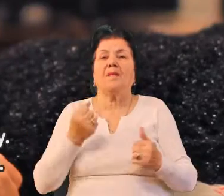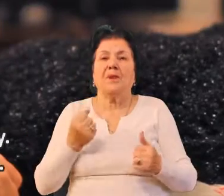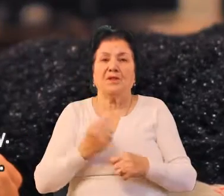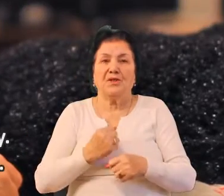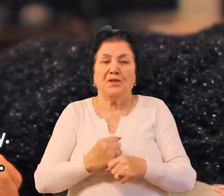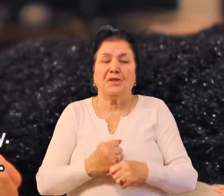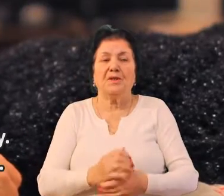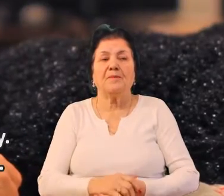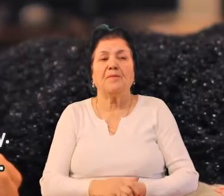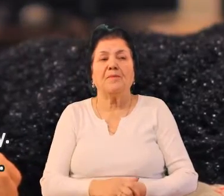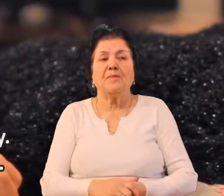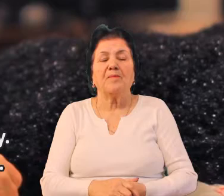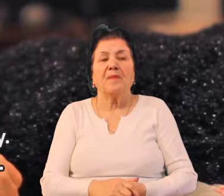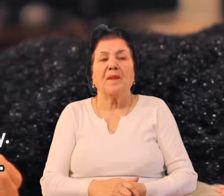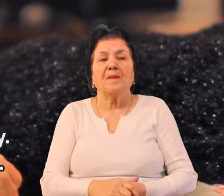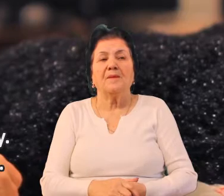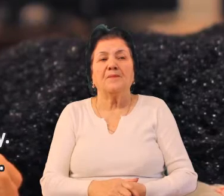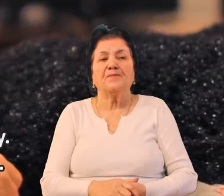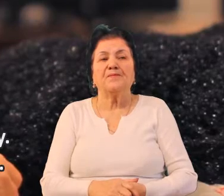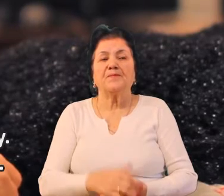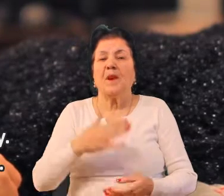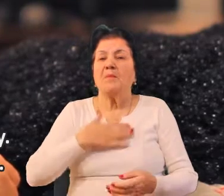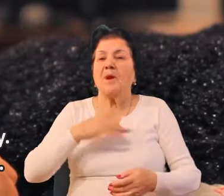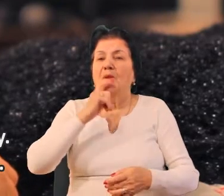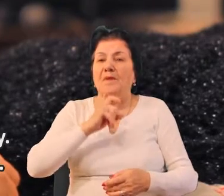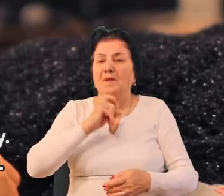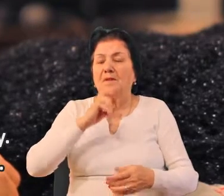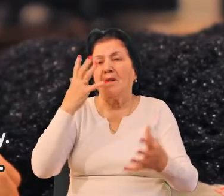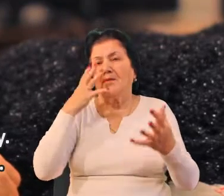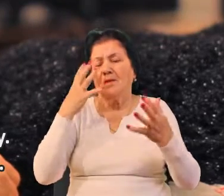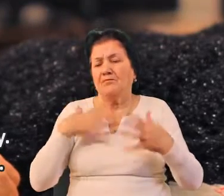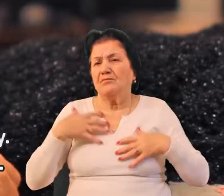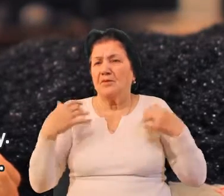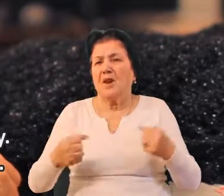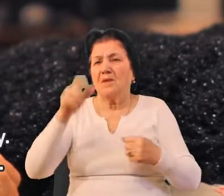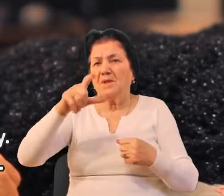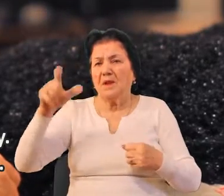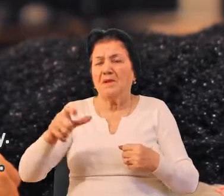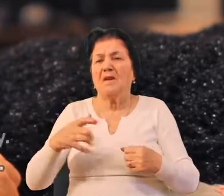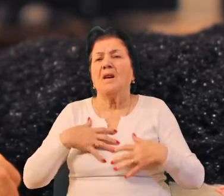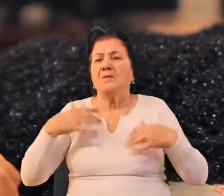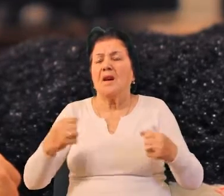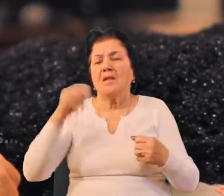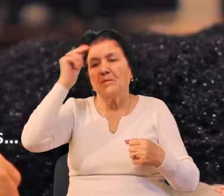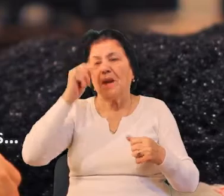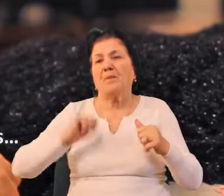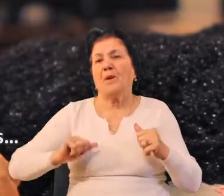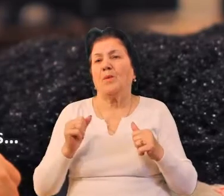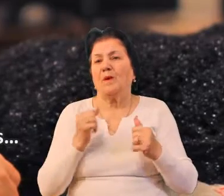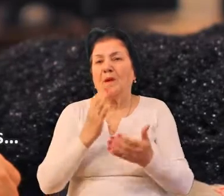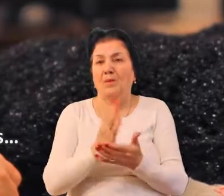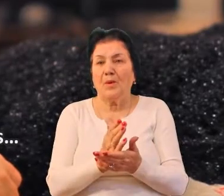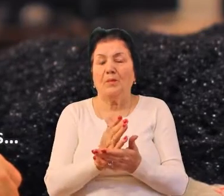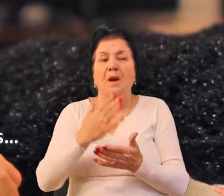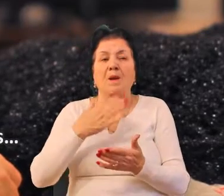Mən universitetdə sağlam insanlarla, sağlam mənim tələbə yoldaşlarım olub, onlarla bir yerdə oxumuşam, onlarla bir